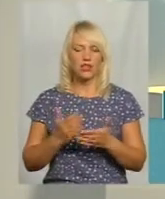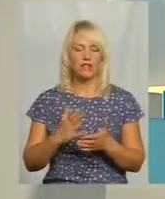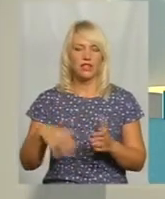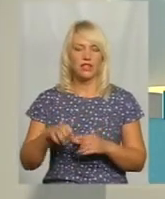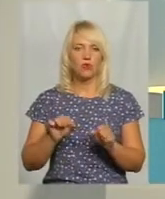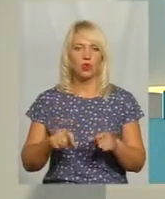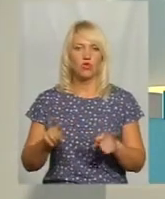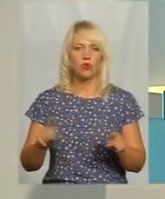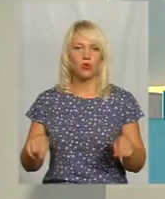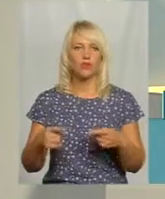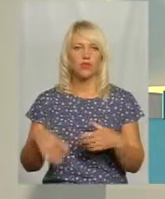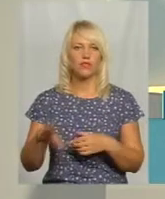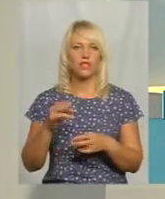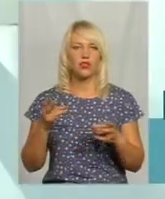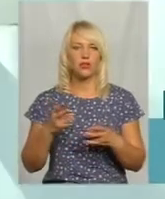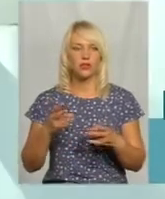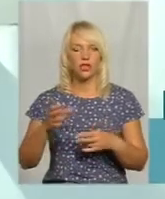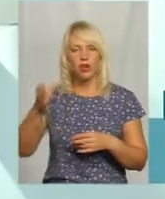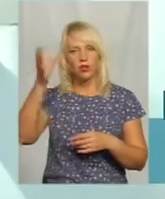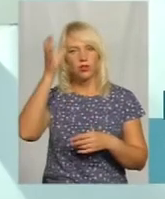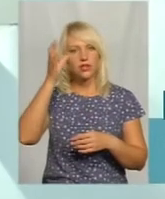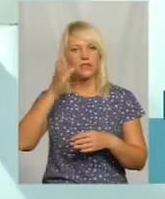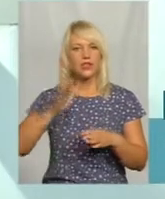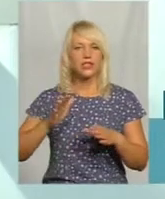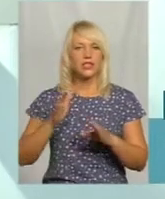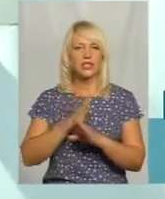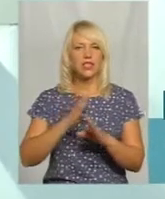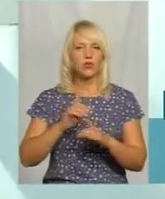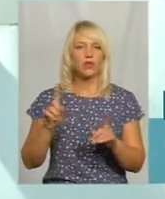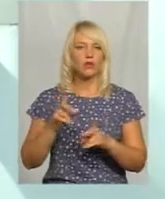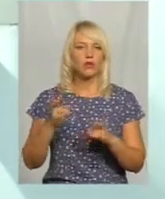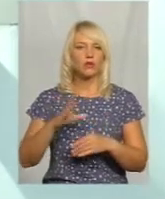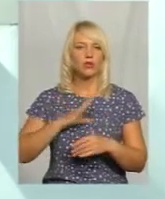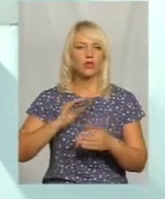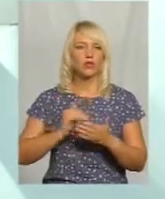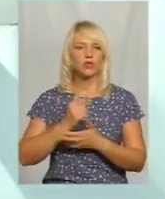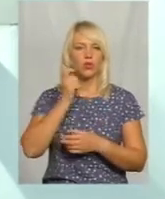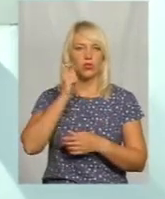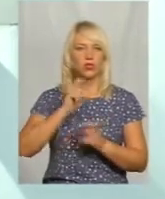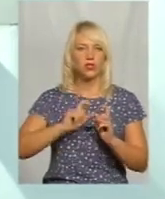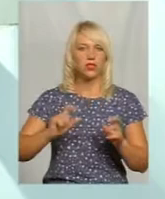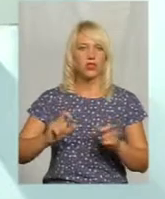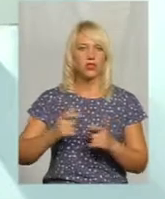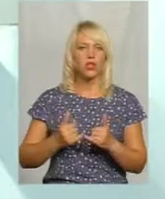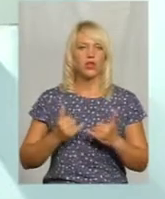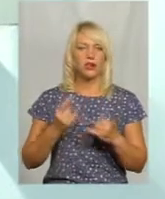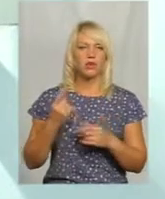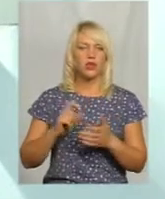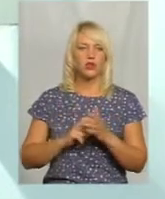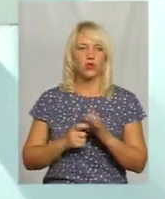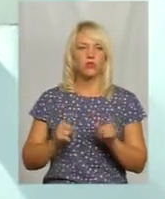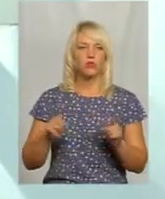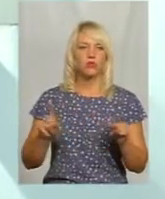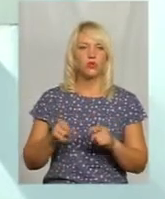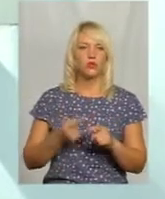організувати все необхідне освітнє середовище, яке має бути у новій українській школі для першокласників. Тому що в першу